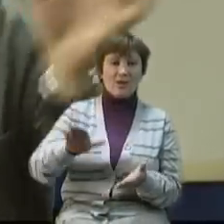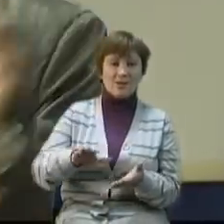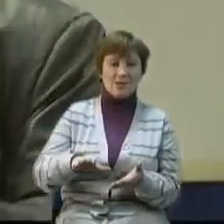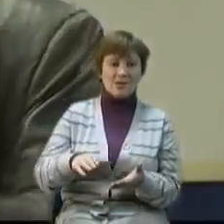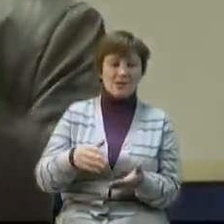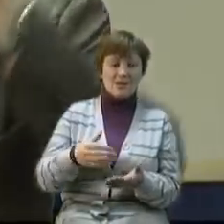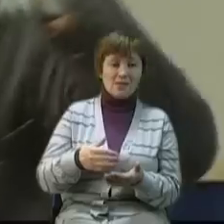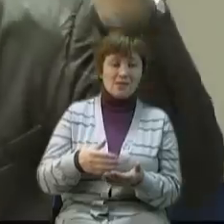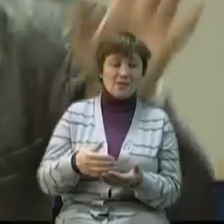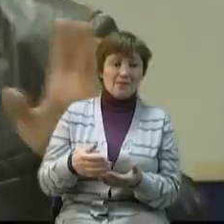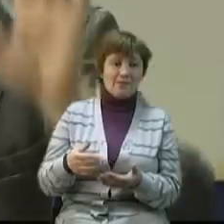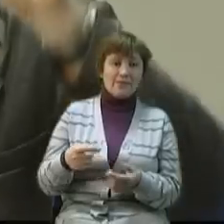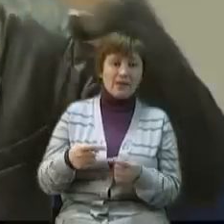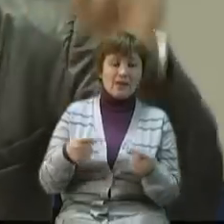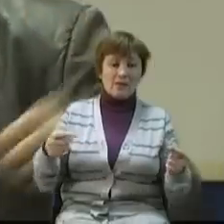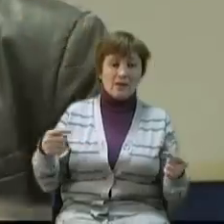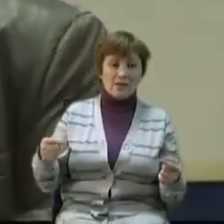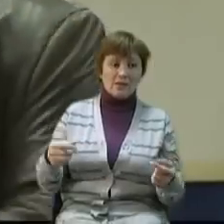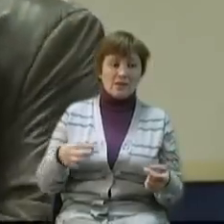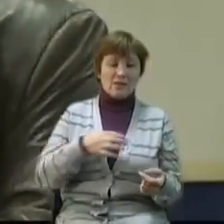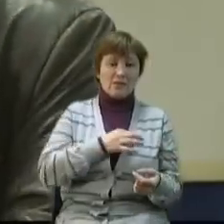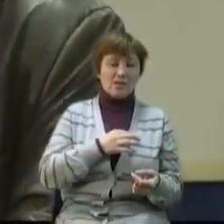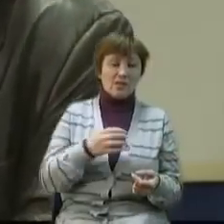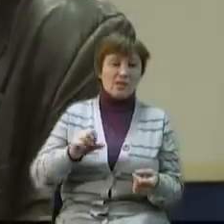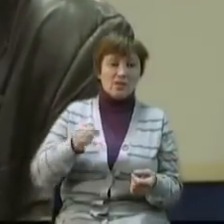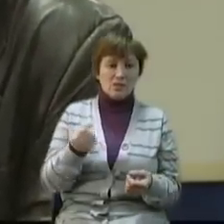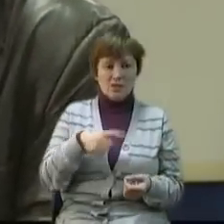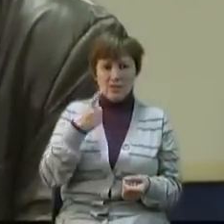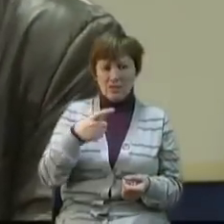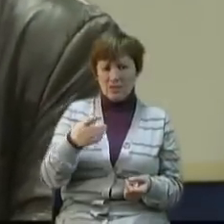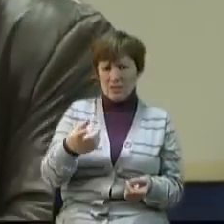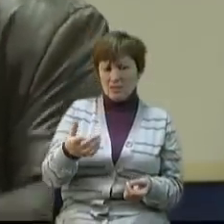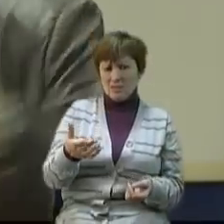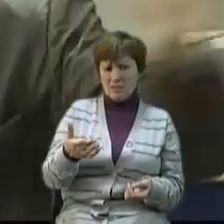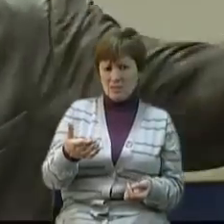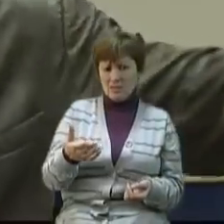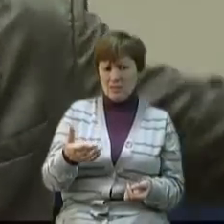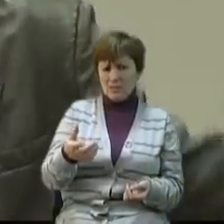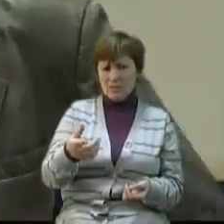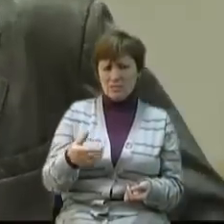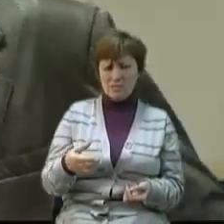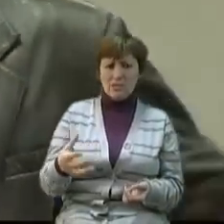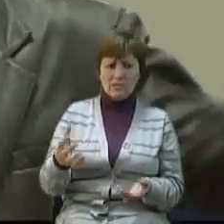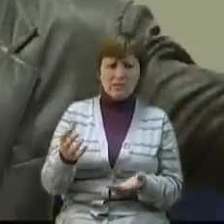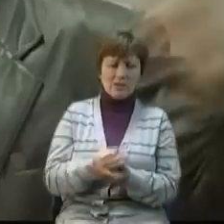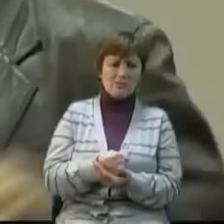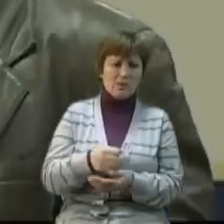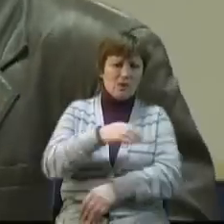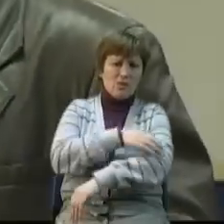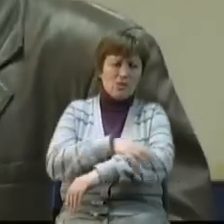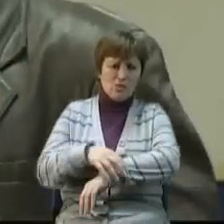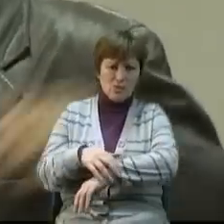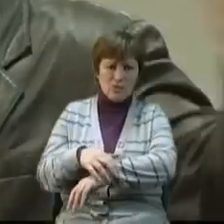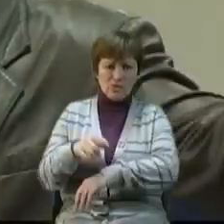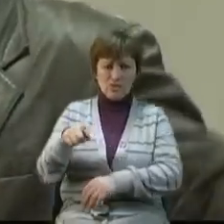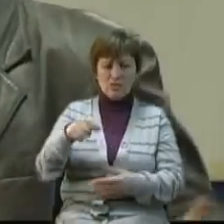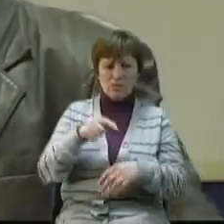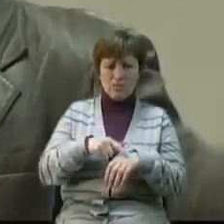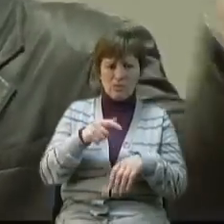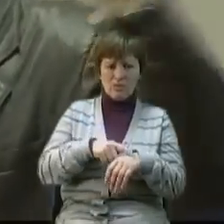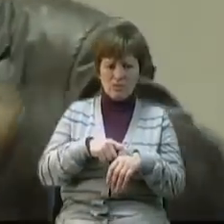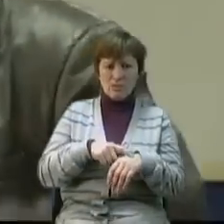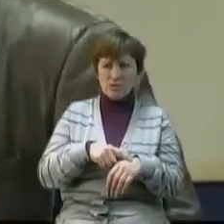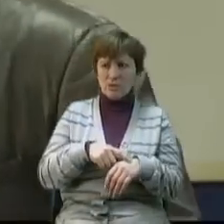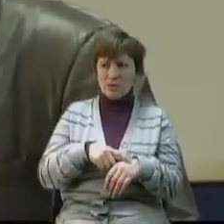в то время еще, мне друзья говорили, Саша, да тут вон возьми какую-то улицу в этом Бобруйске,